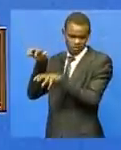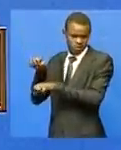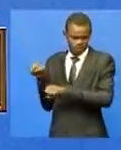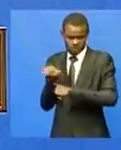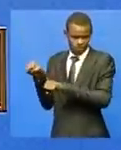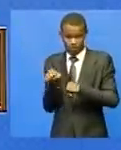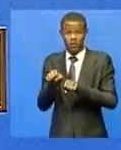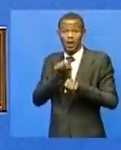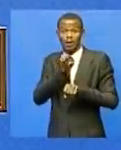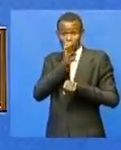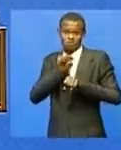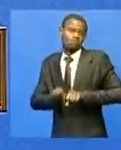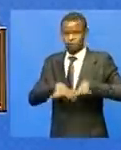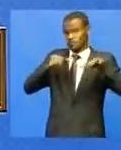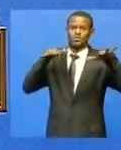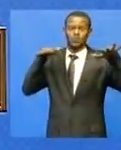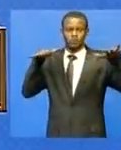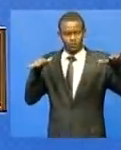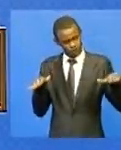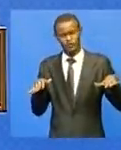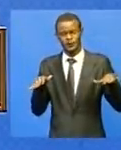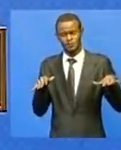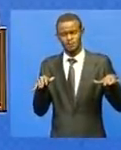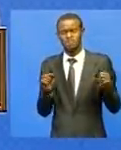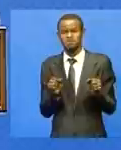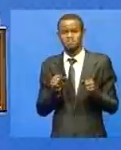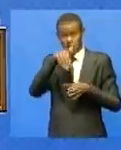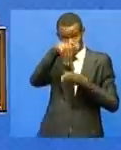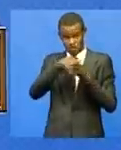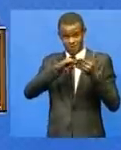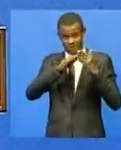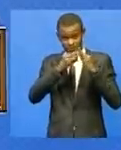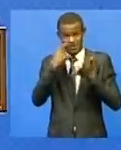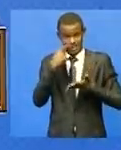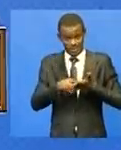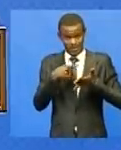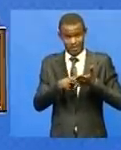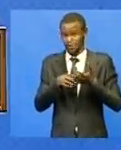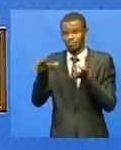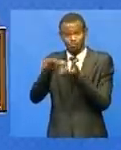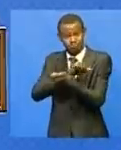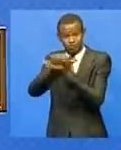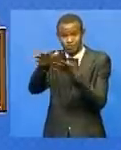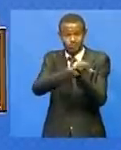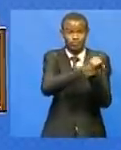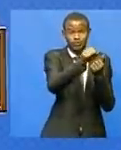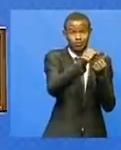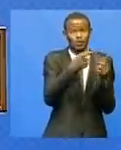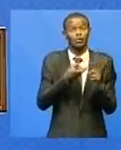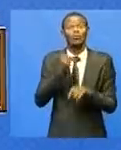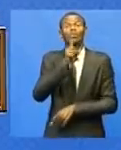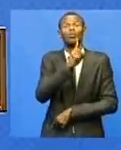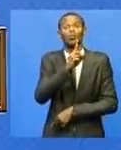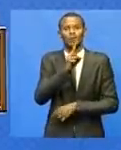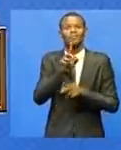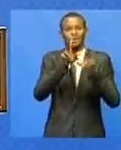Les dégâts observés dans les villes sont principalement dus à l'occupation anarchique des berges des rivières ou